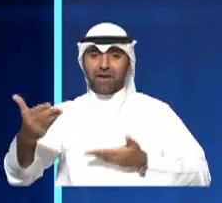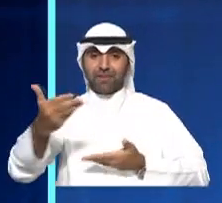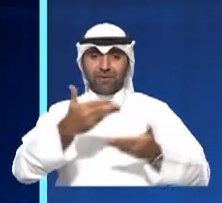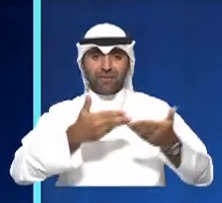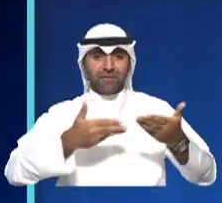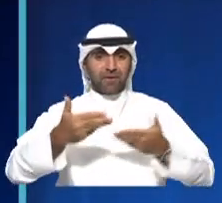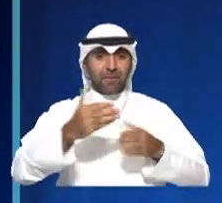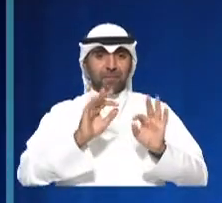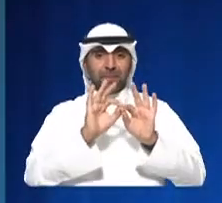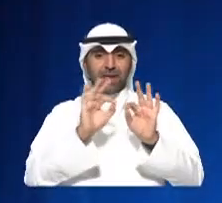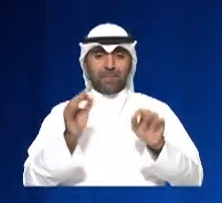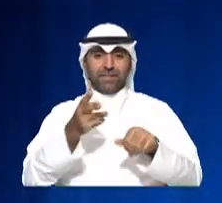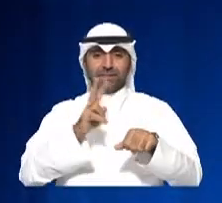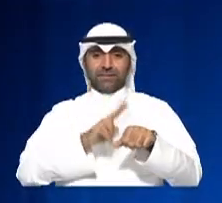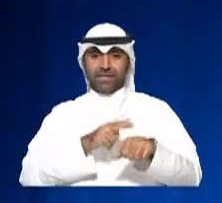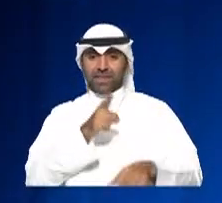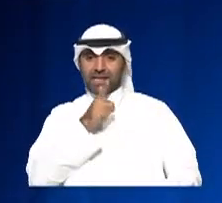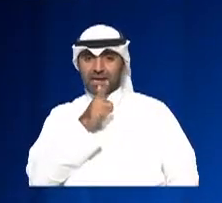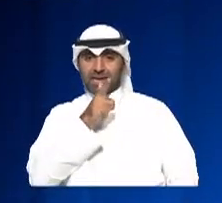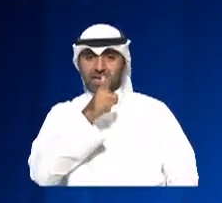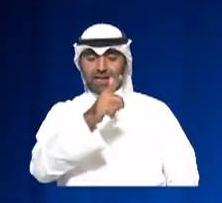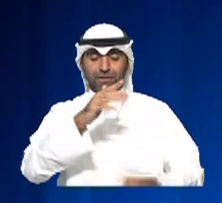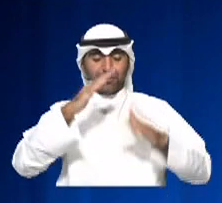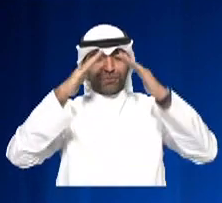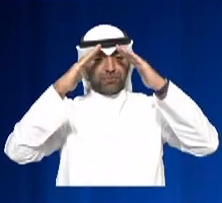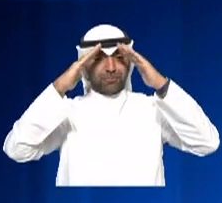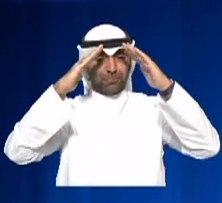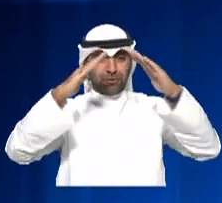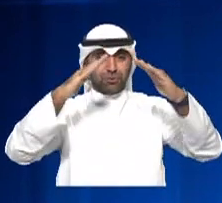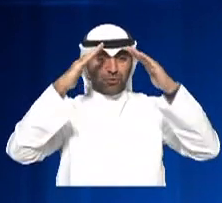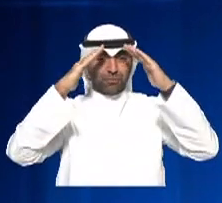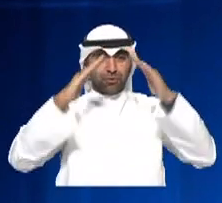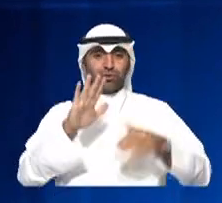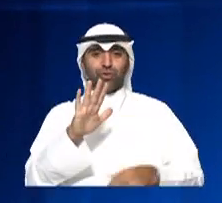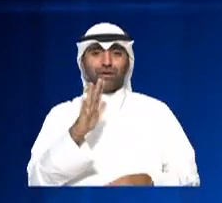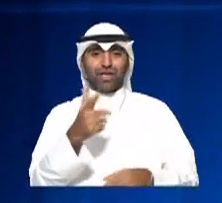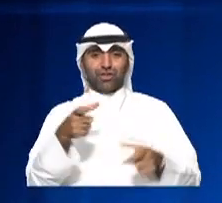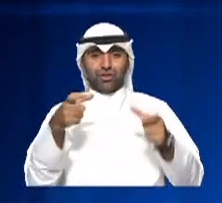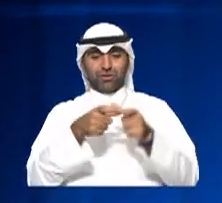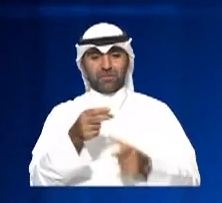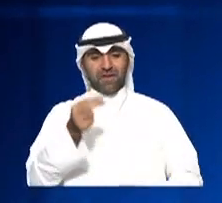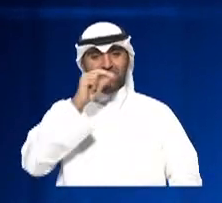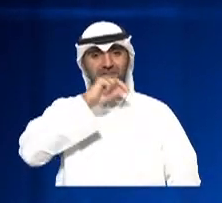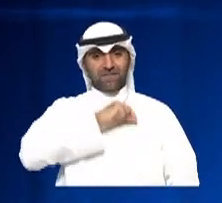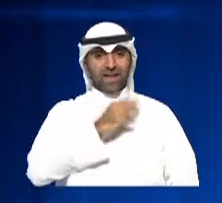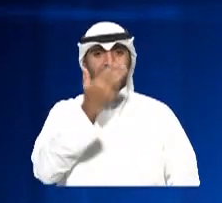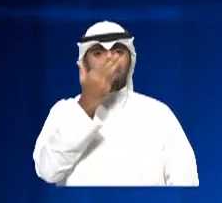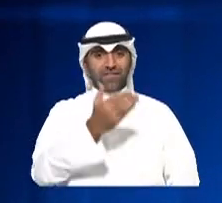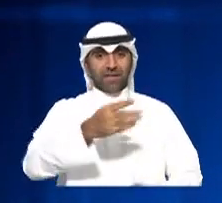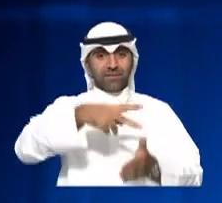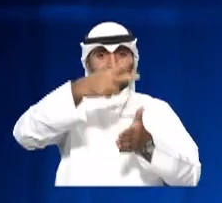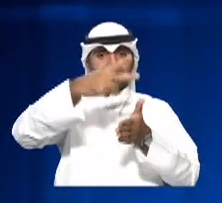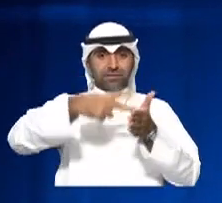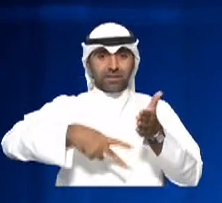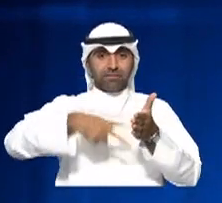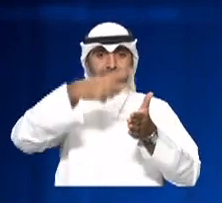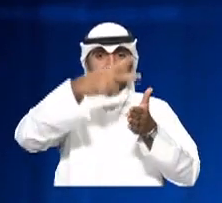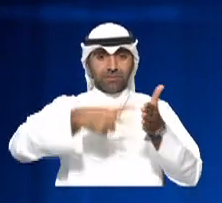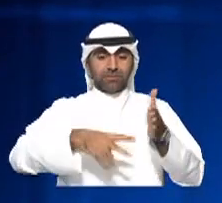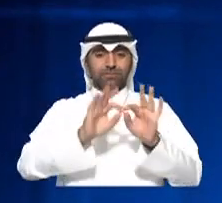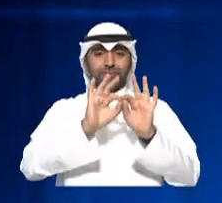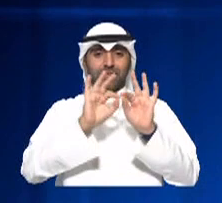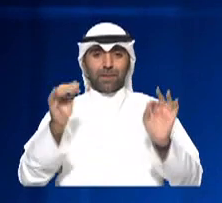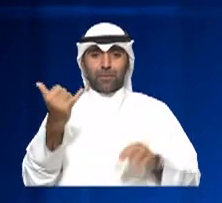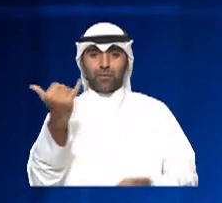القمة، مشيدا سموه حفظه الله بما توصلت إليه هذه القمة من قرارات بناءة ستعزز مسيرة